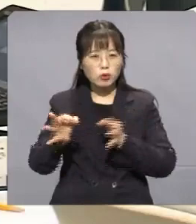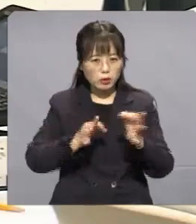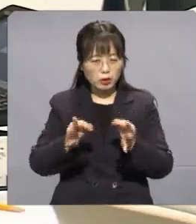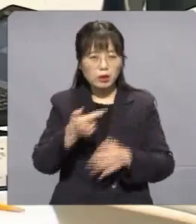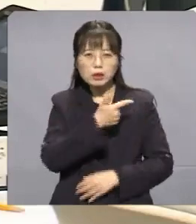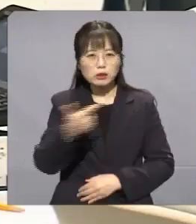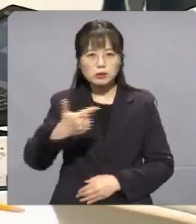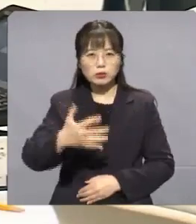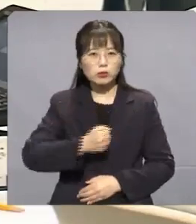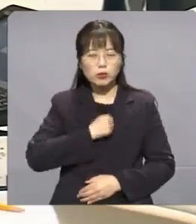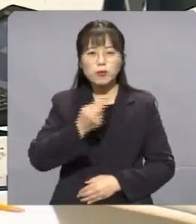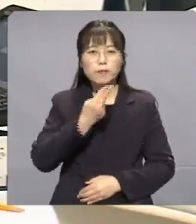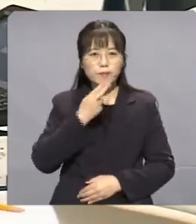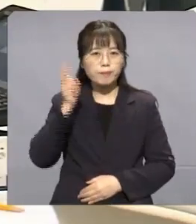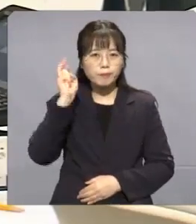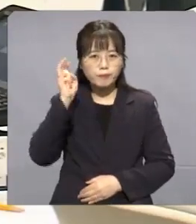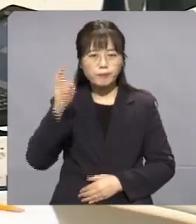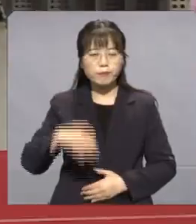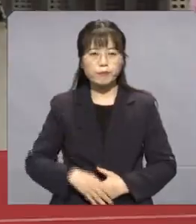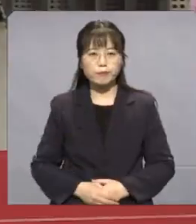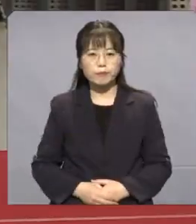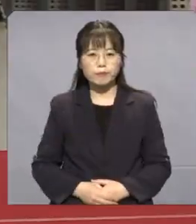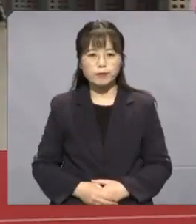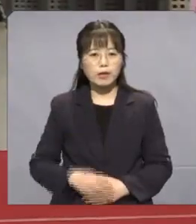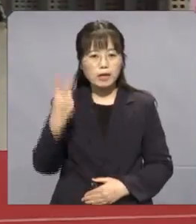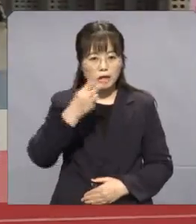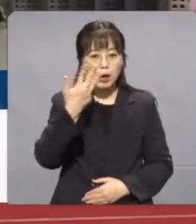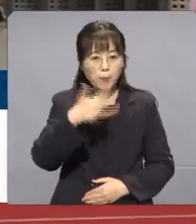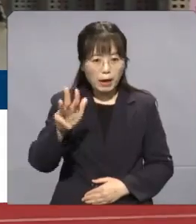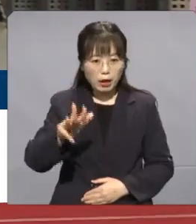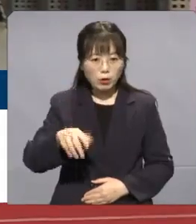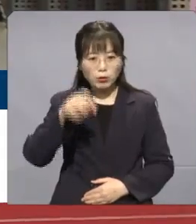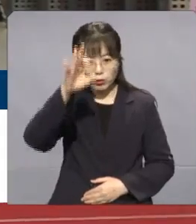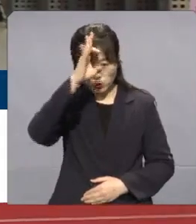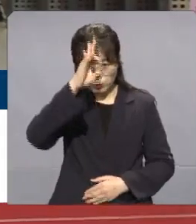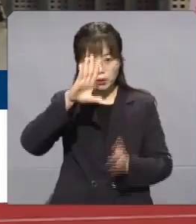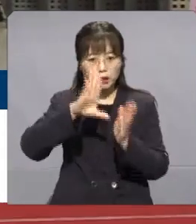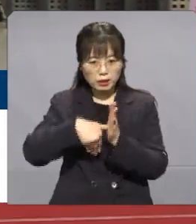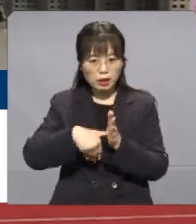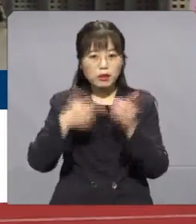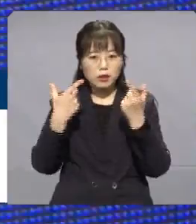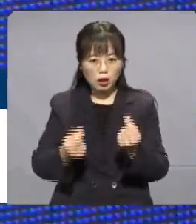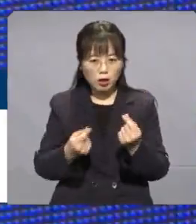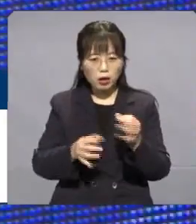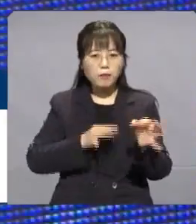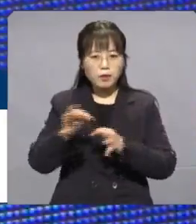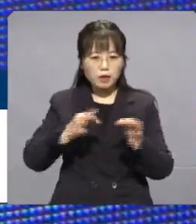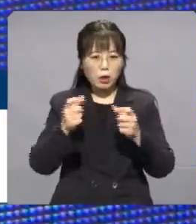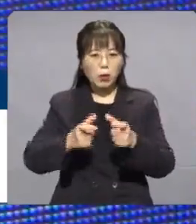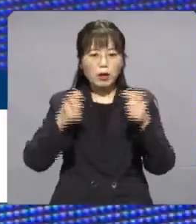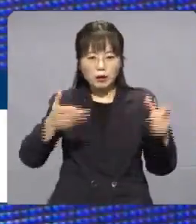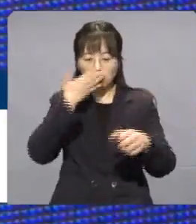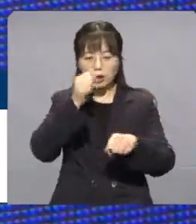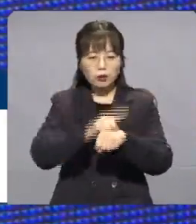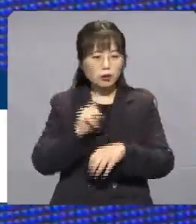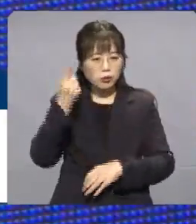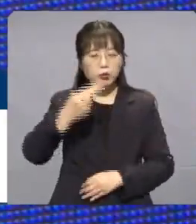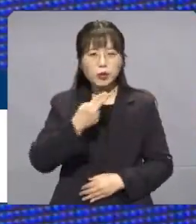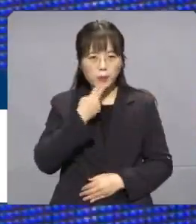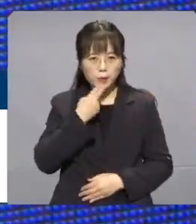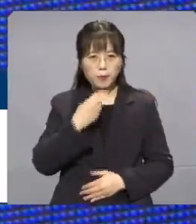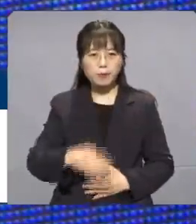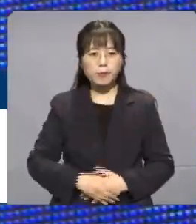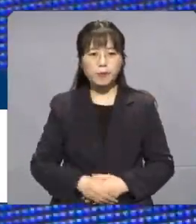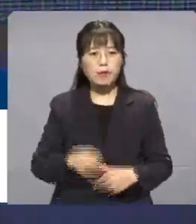이렇다 할 큰 충격은 없었던 겁니다 2008년도 금융위기 당시처럼 시장이 확대될 가능성은 높지는